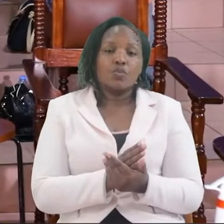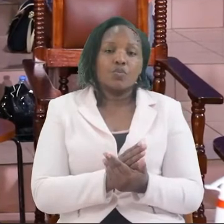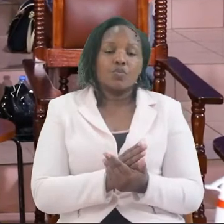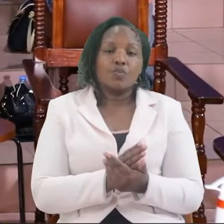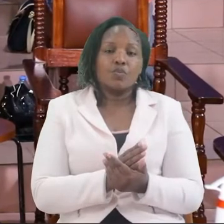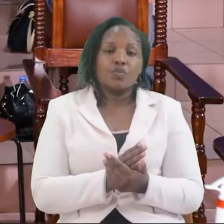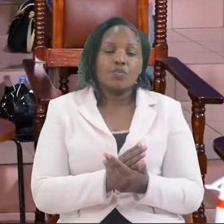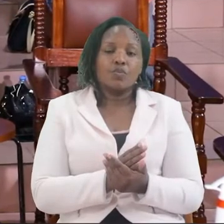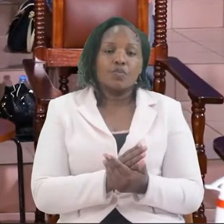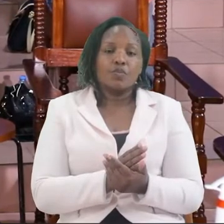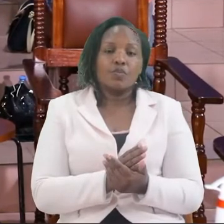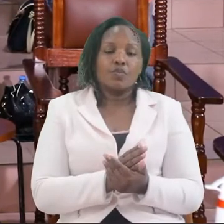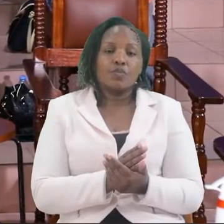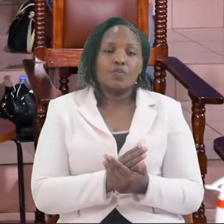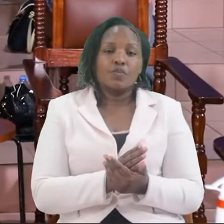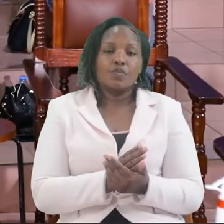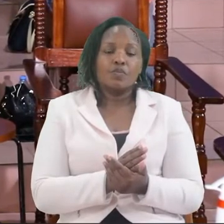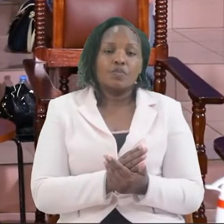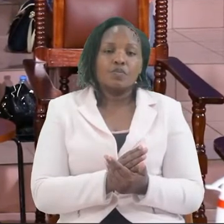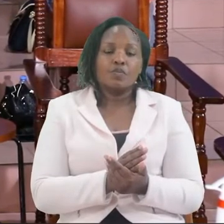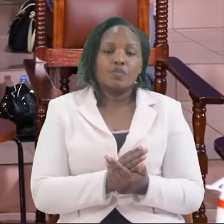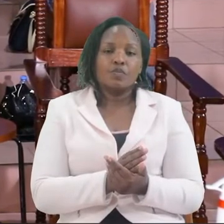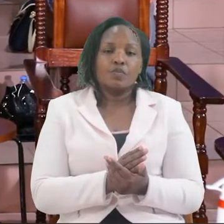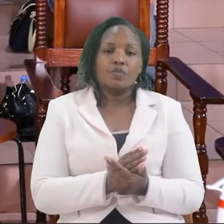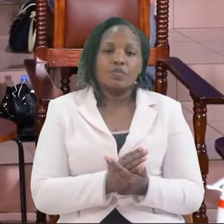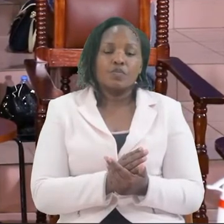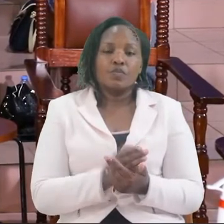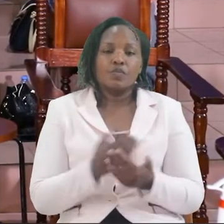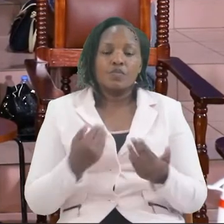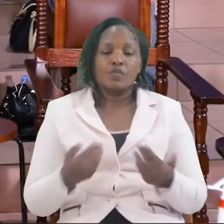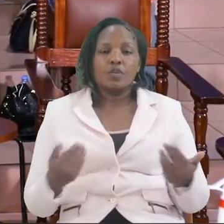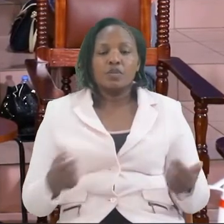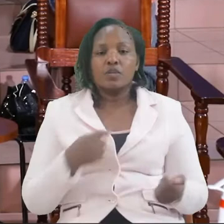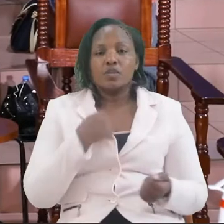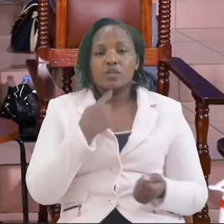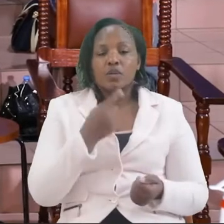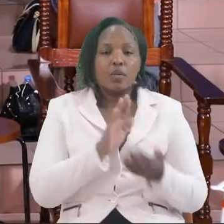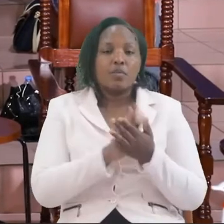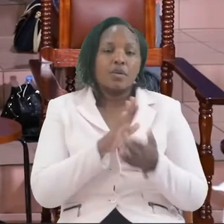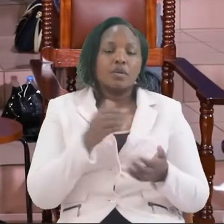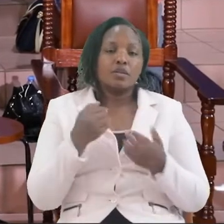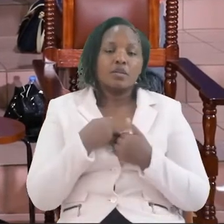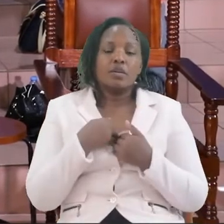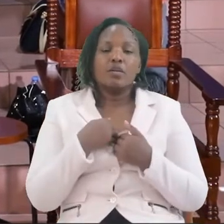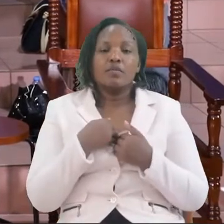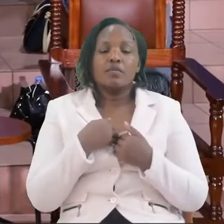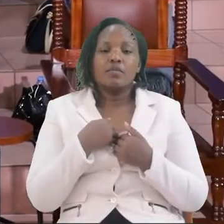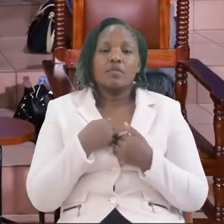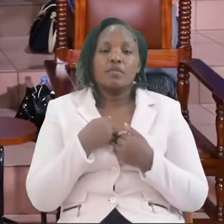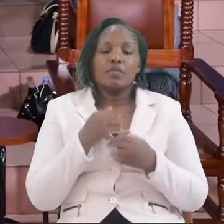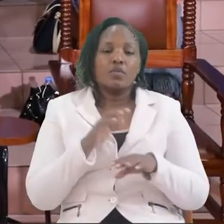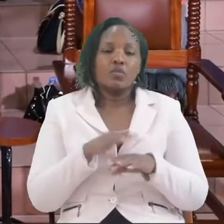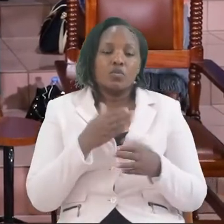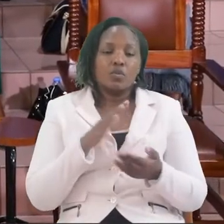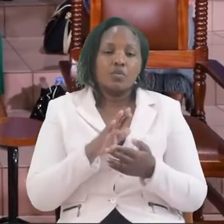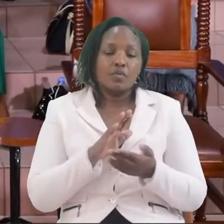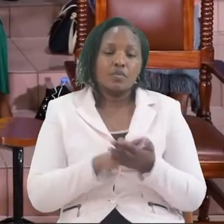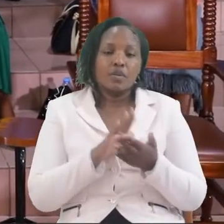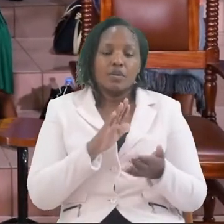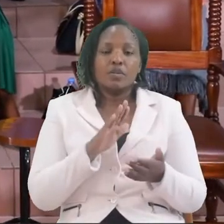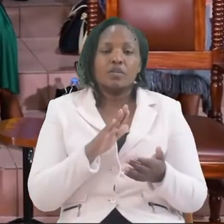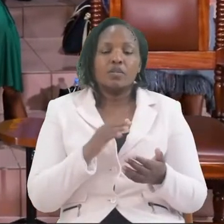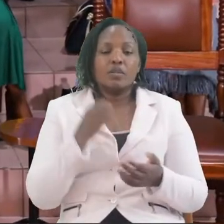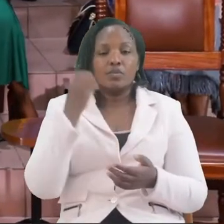ustaha, wanasema haki, kuna mambo yanasema akiwa na sifa ya sifa njema, mambo ambayo